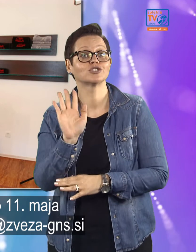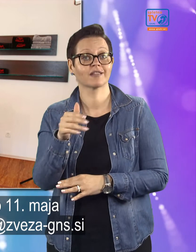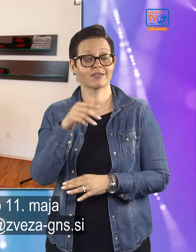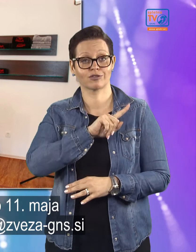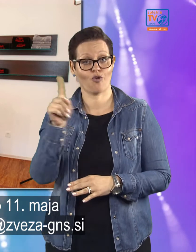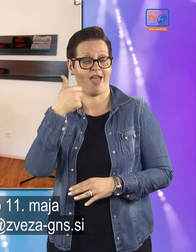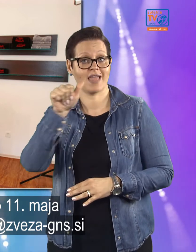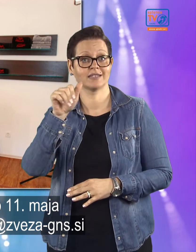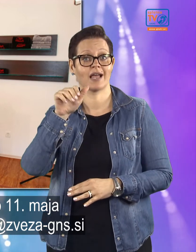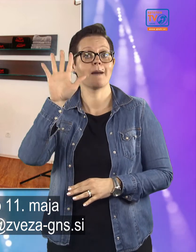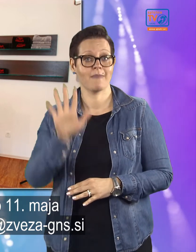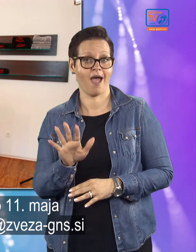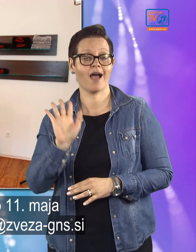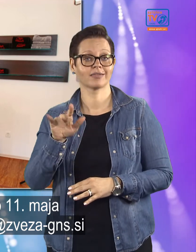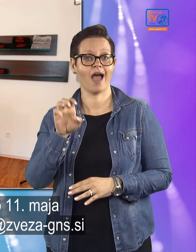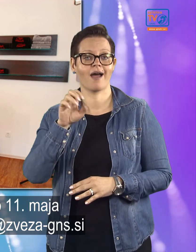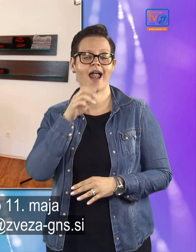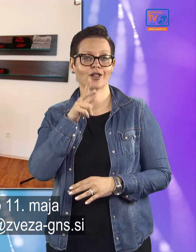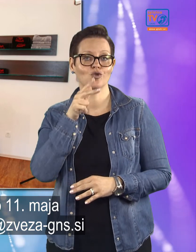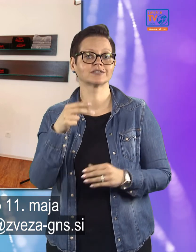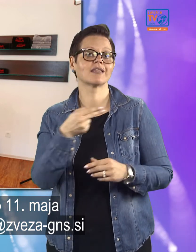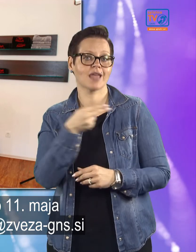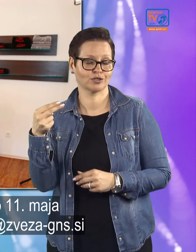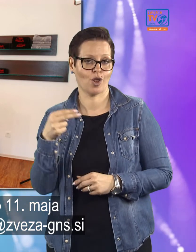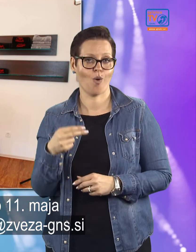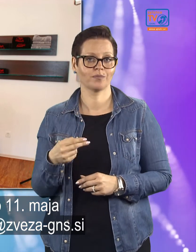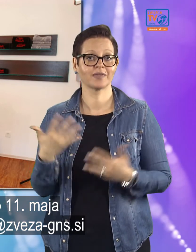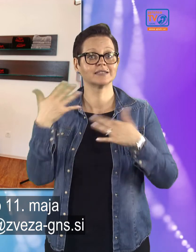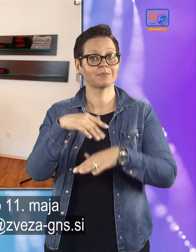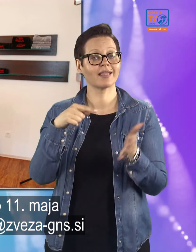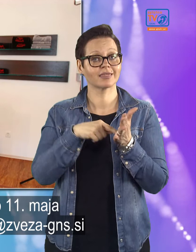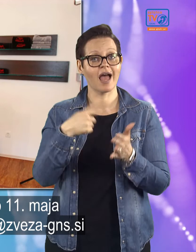Odgovor pošljite do 11. maja na e-naslov